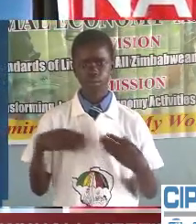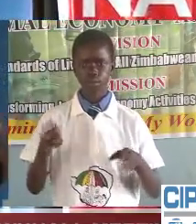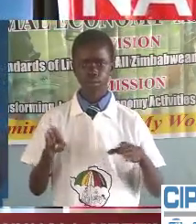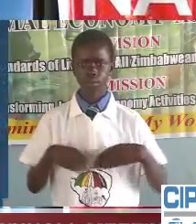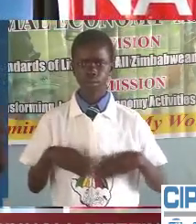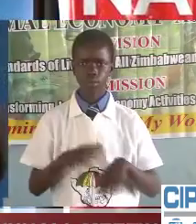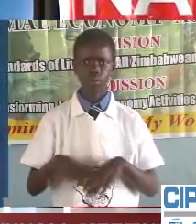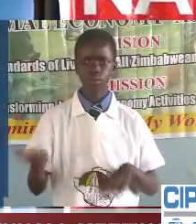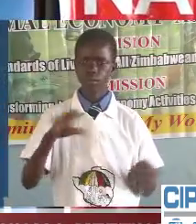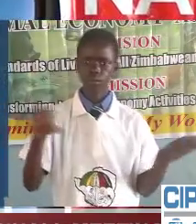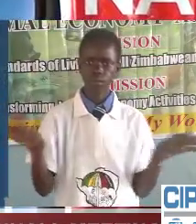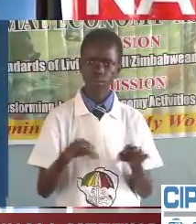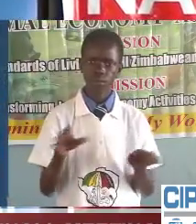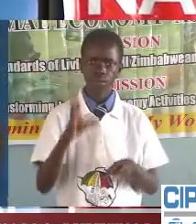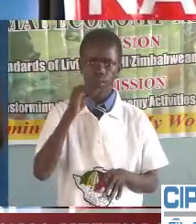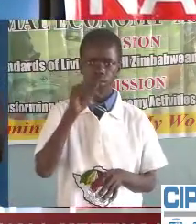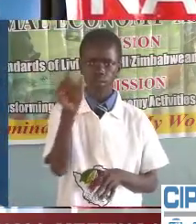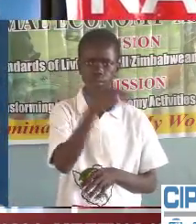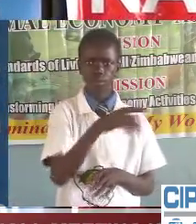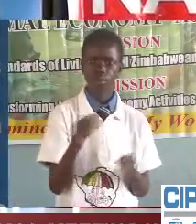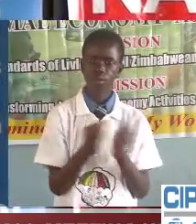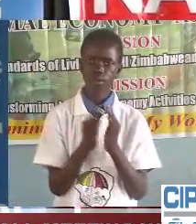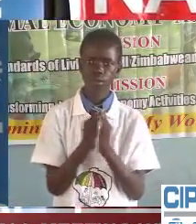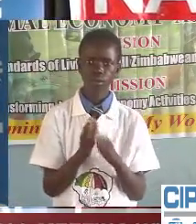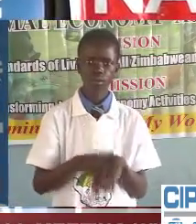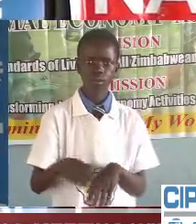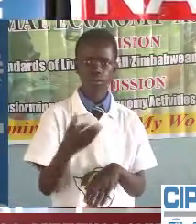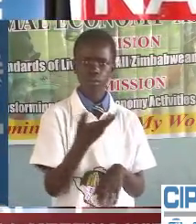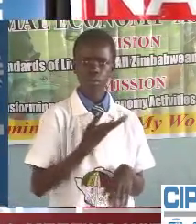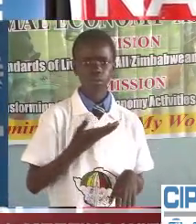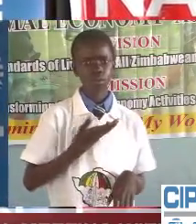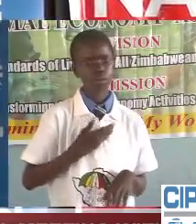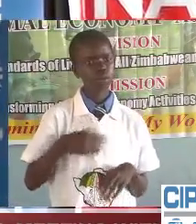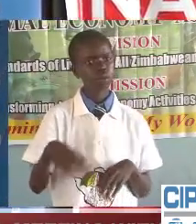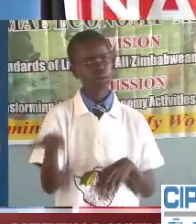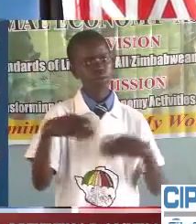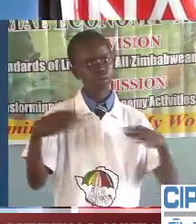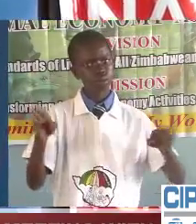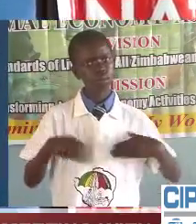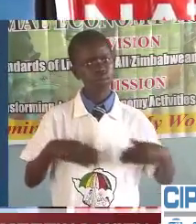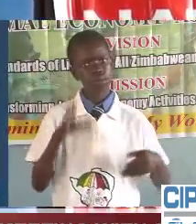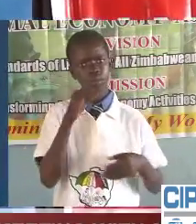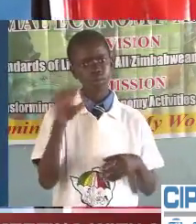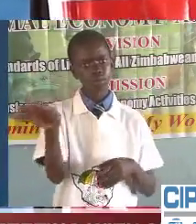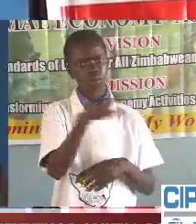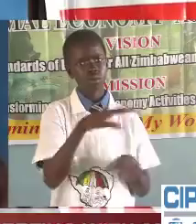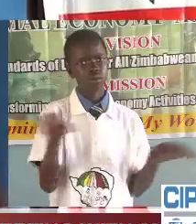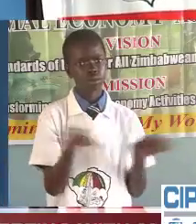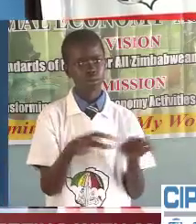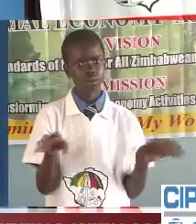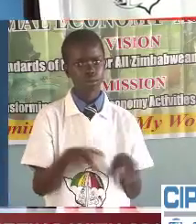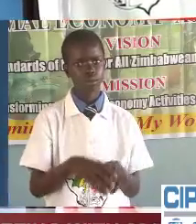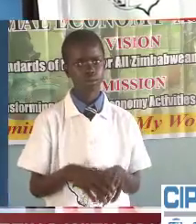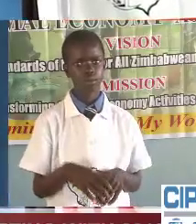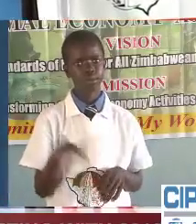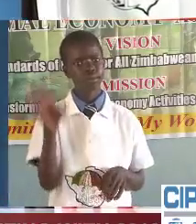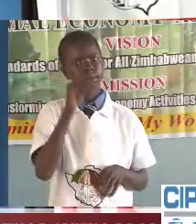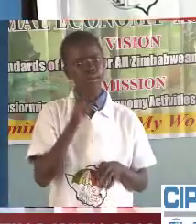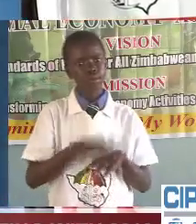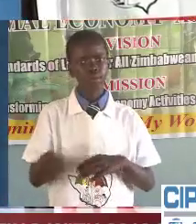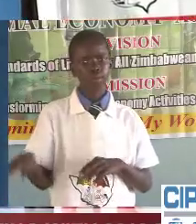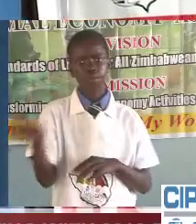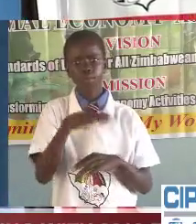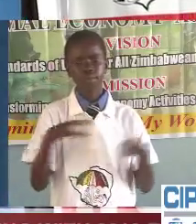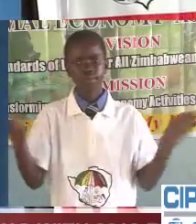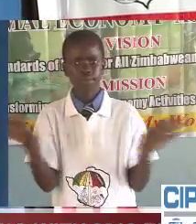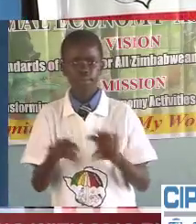kuti sezvo marigara mati muri kuorganize kuva organize kwamuri uku kuti shedza kwamaita ndokumbira kuti tichange tichiadresa